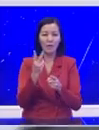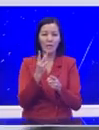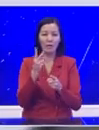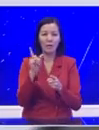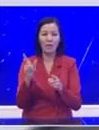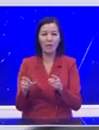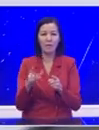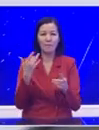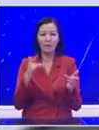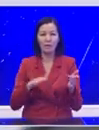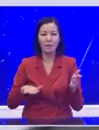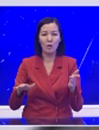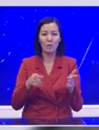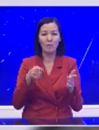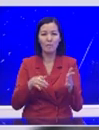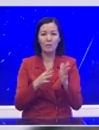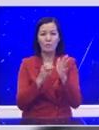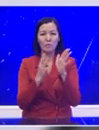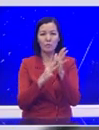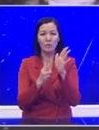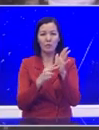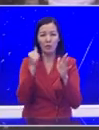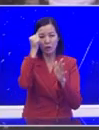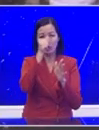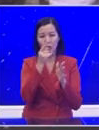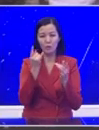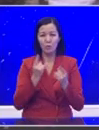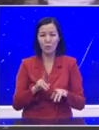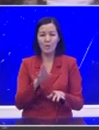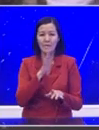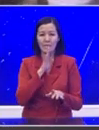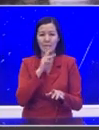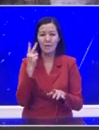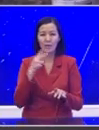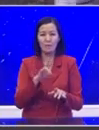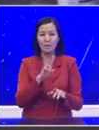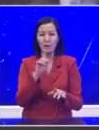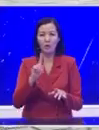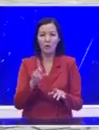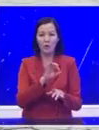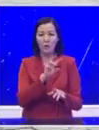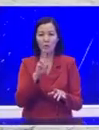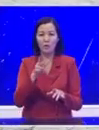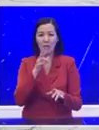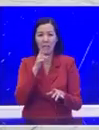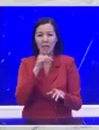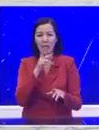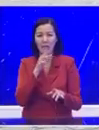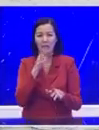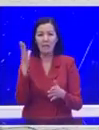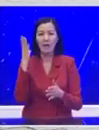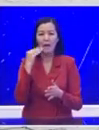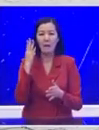Жамбыл ауданының тұрғыны 1997 жылы туған қыз бала. 20 наурызда оңтүстік Кореядан